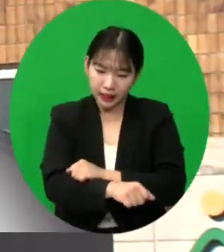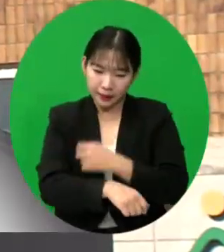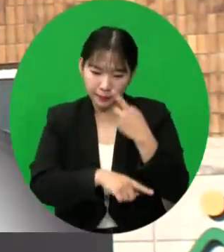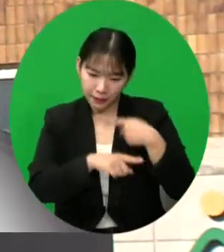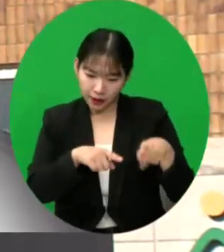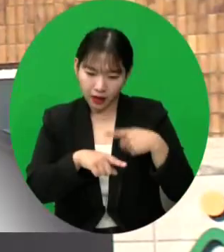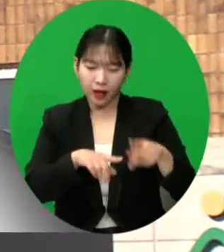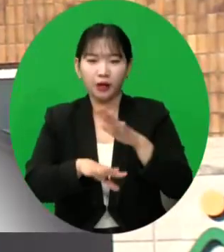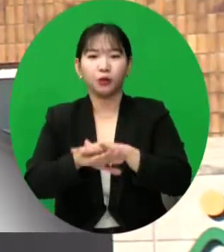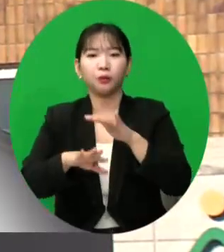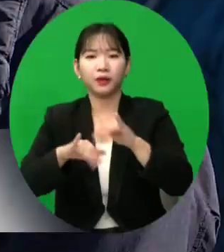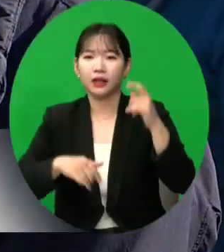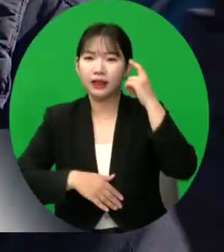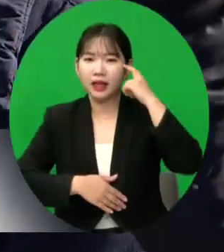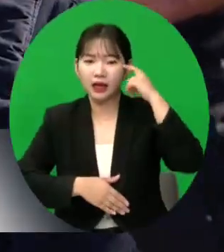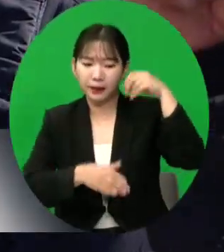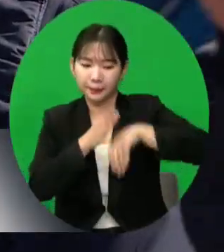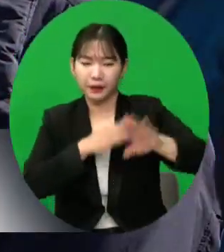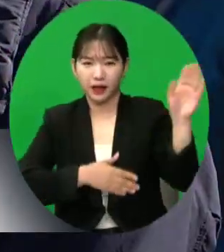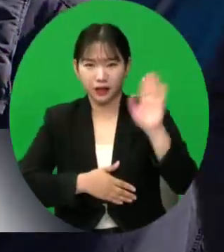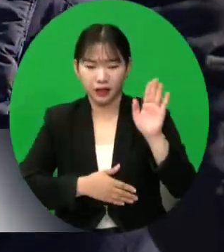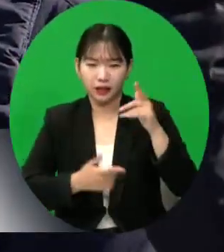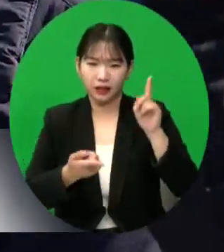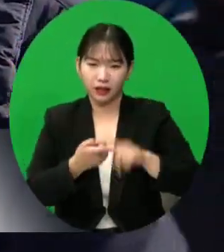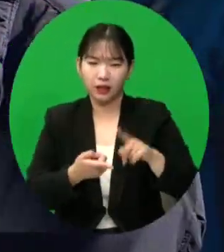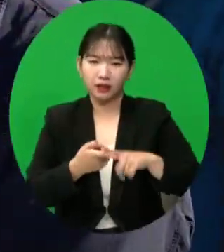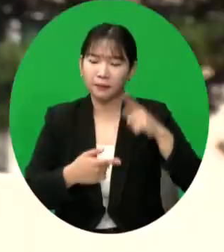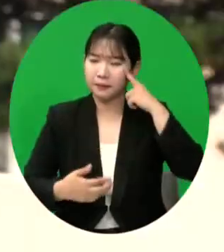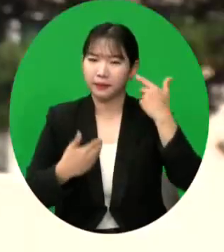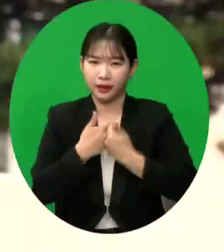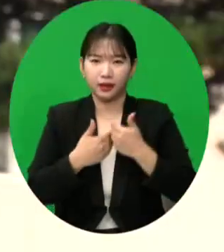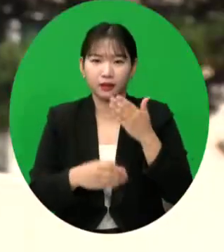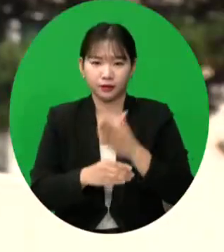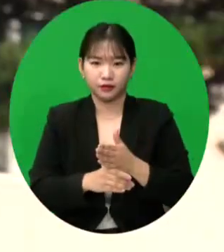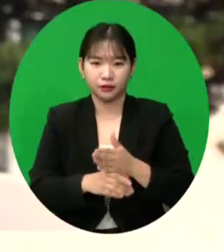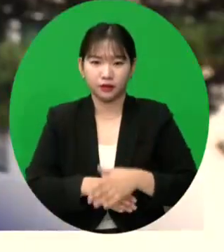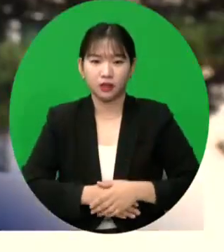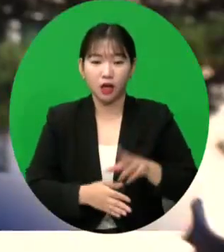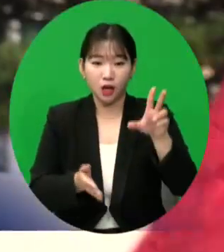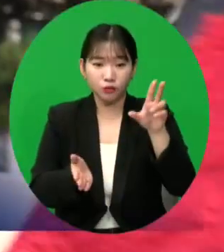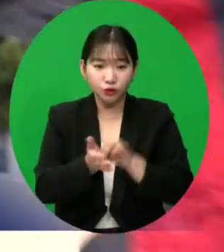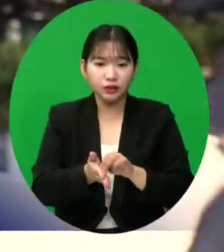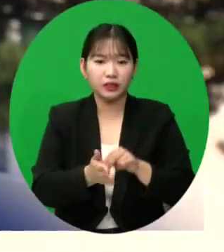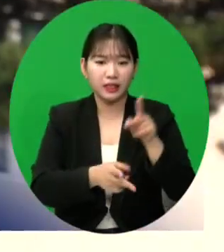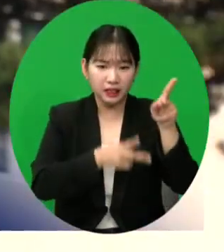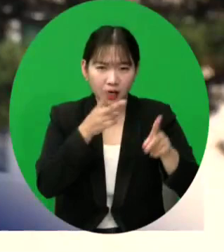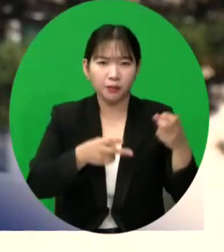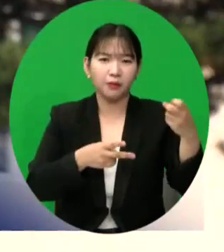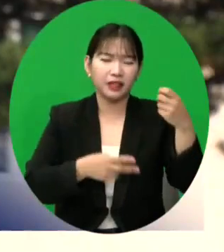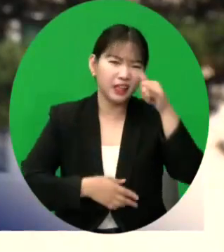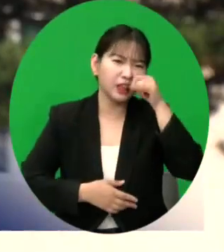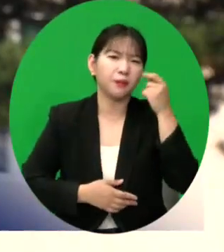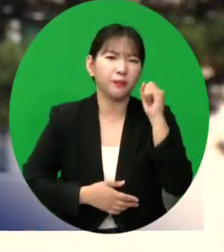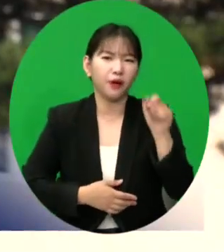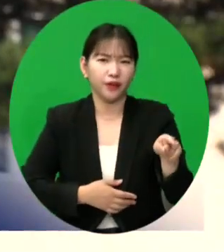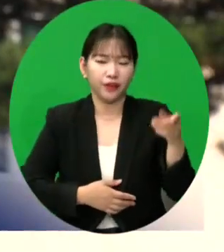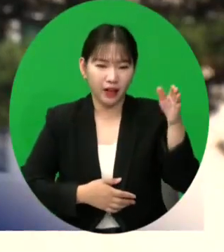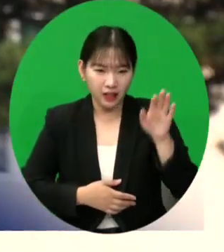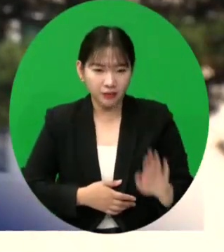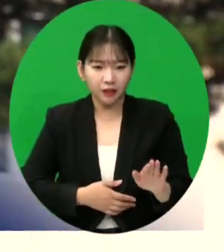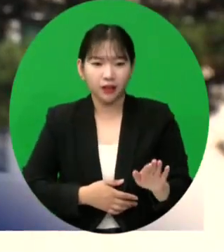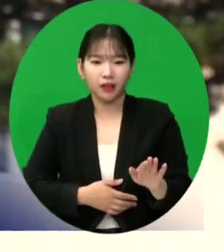사업자인 농민들의 의견을 반영하지 않은 점에 반발하고 있습니다. 문제 있는 보조 사업들도 분명히 있을 것입니다.